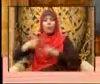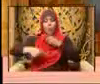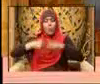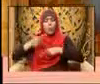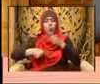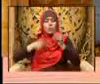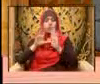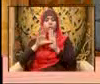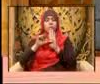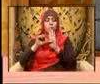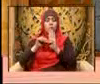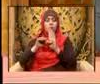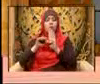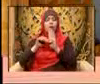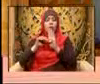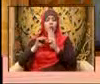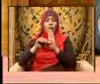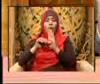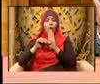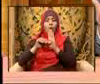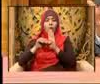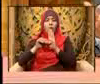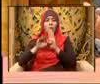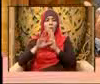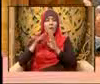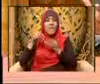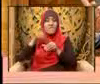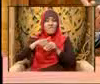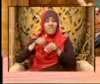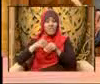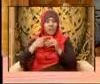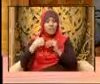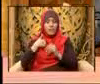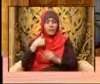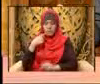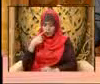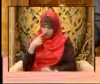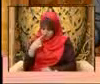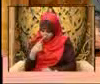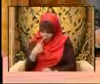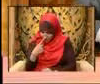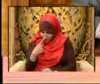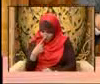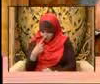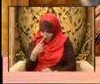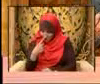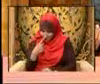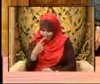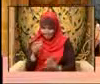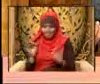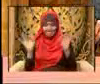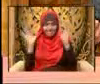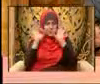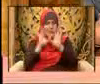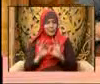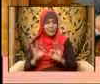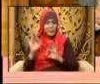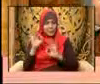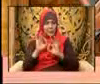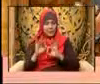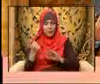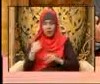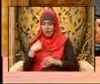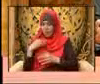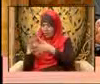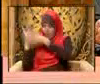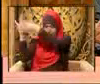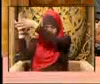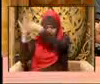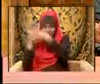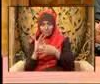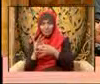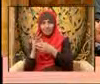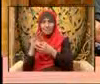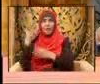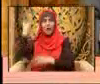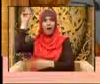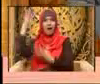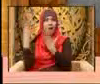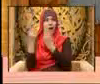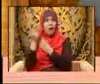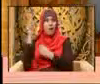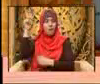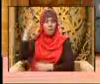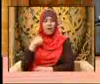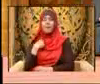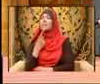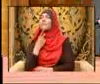إنه يؤدي هذه الصور، ولكن أين خشوعه، أين خضوعه، أين مناجاته، أين صلته بربه عز وجل،